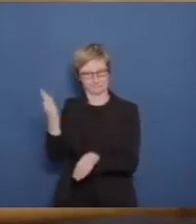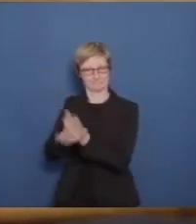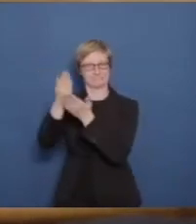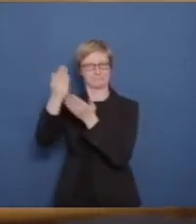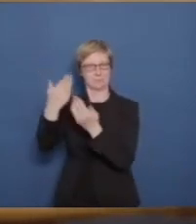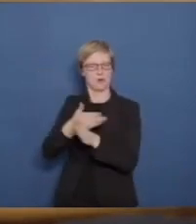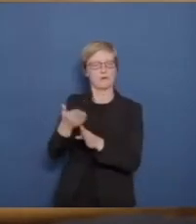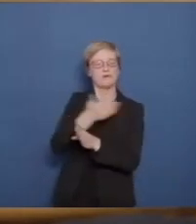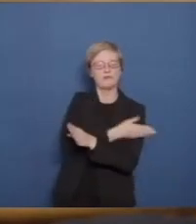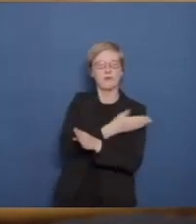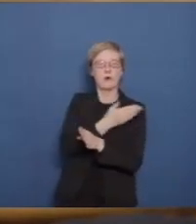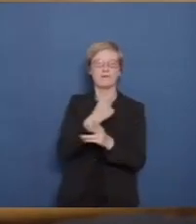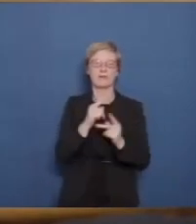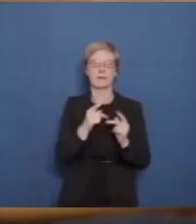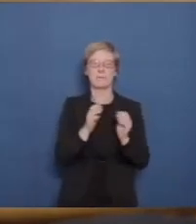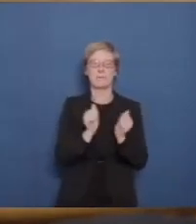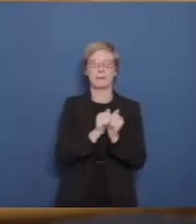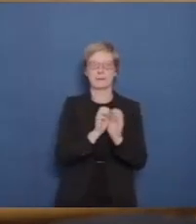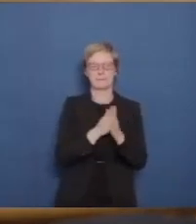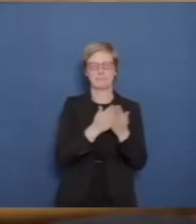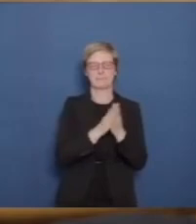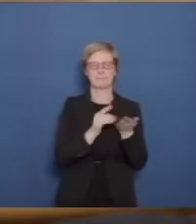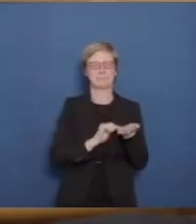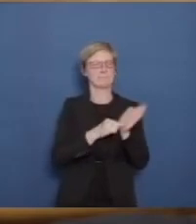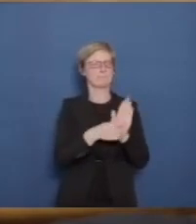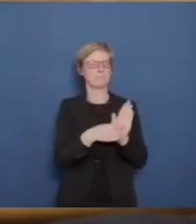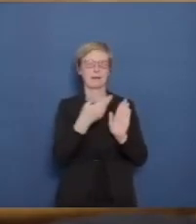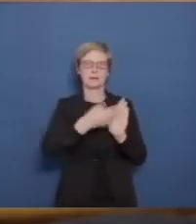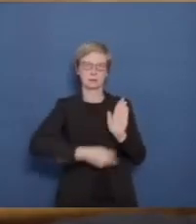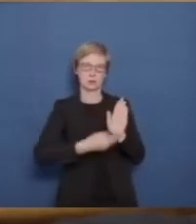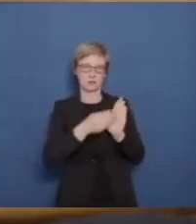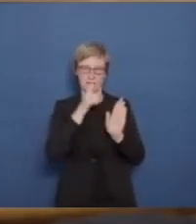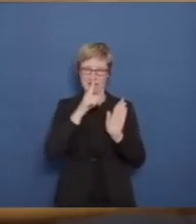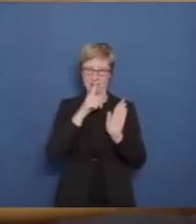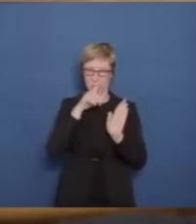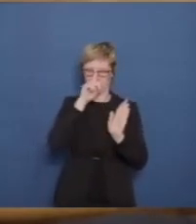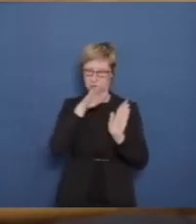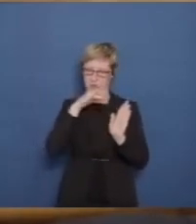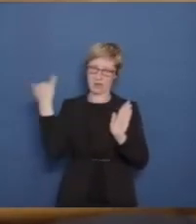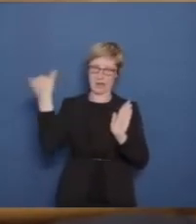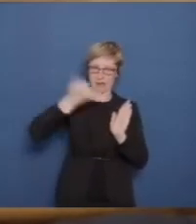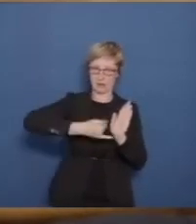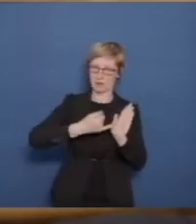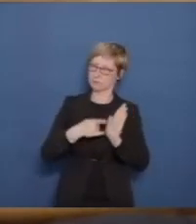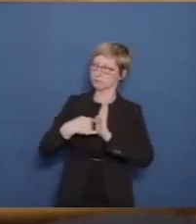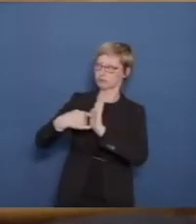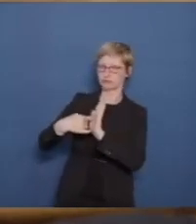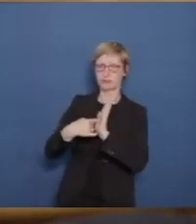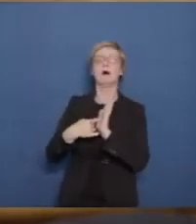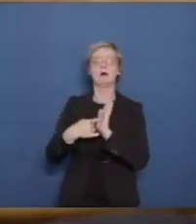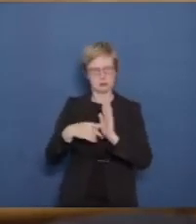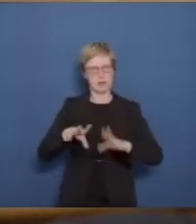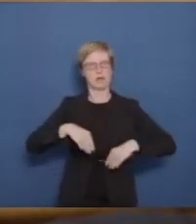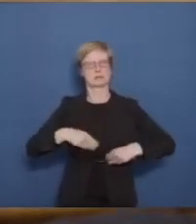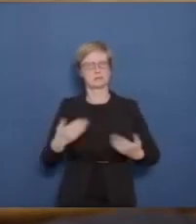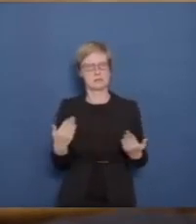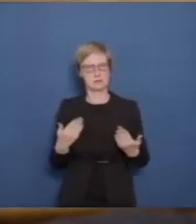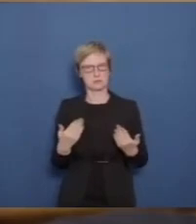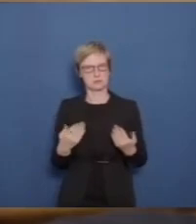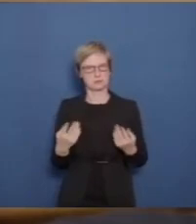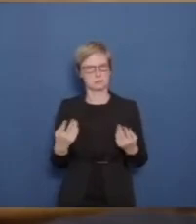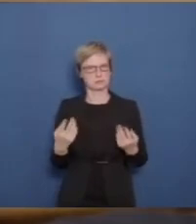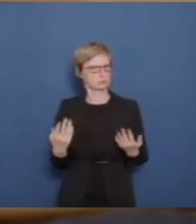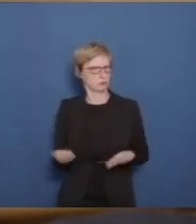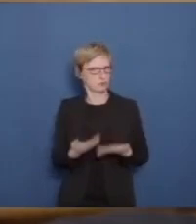die also quasi ihren Papierimpfpass nur haben, die werden also zumindest bei der Einreise in Deutschland keine Probleme haben mit einer Kreuzimpfung, wenn sie aus einem anderen Land kommen?